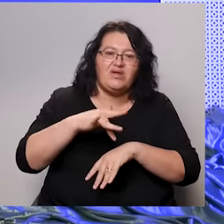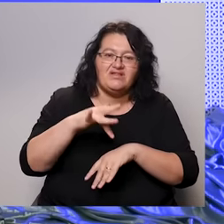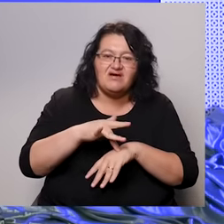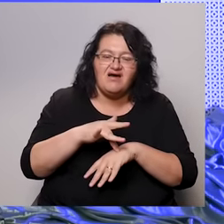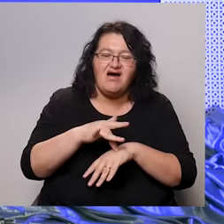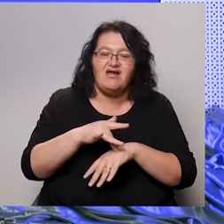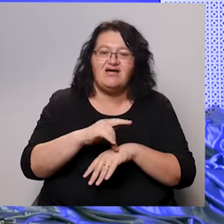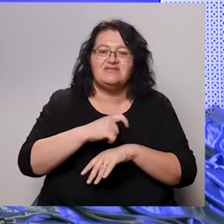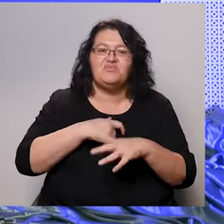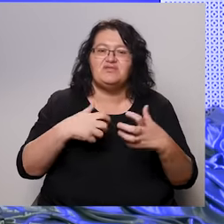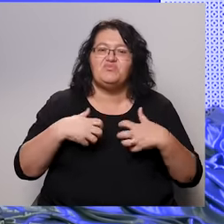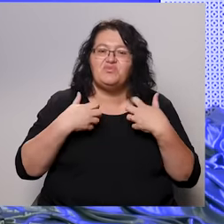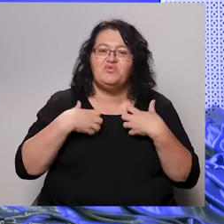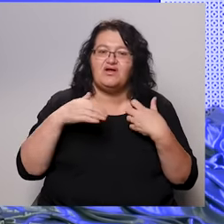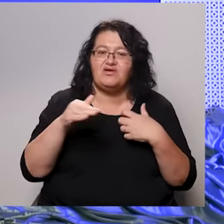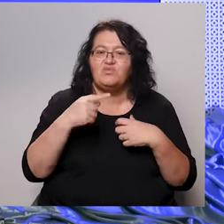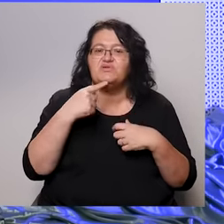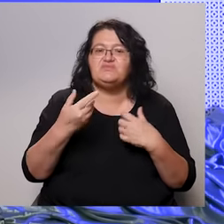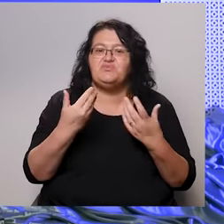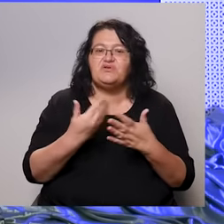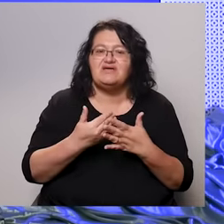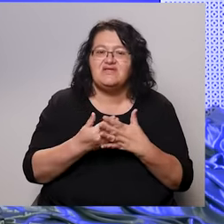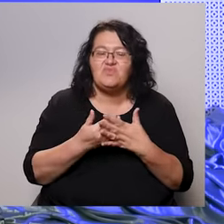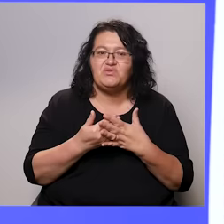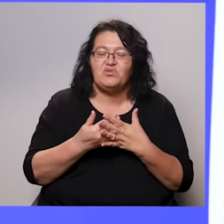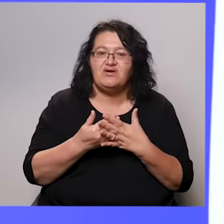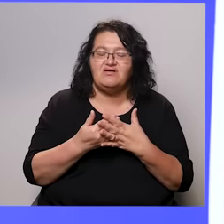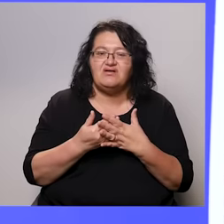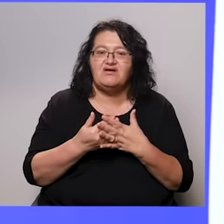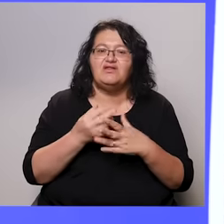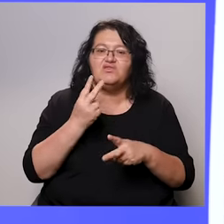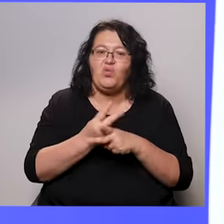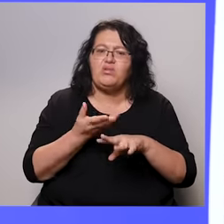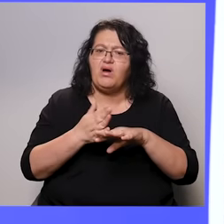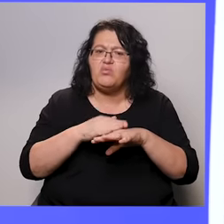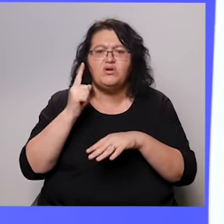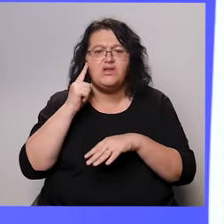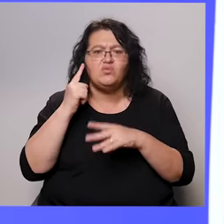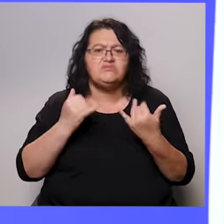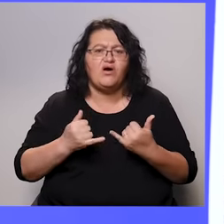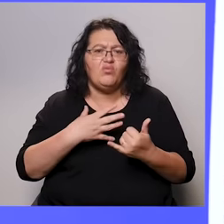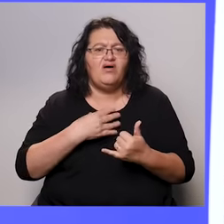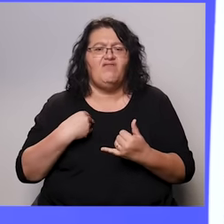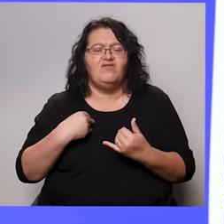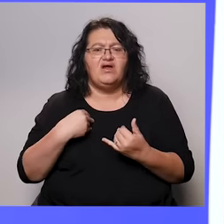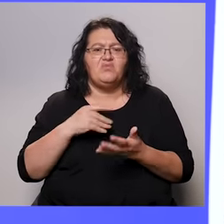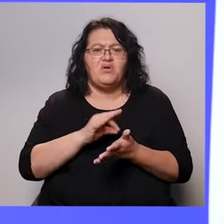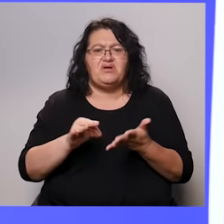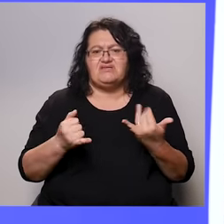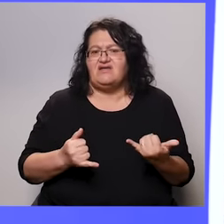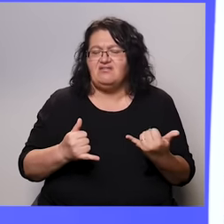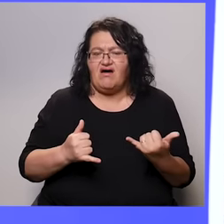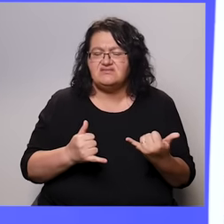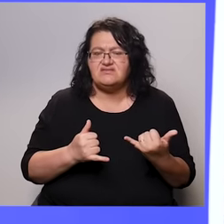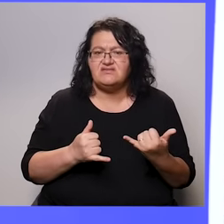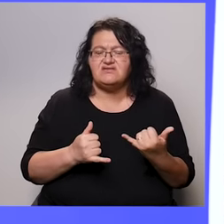ca să ne putem bucura de ei și zic asta datorită faptului că tot mai mult auzim în vremurile noastre